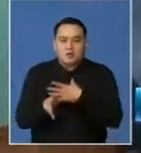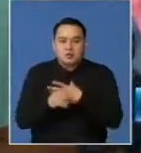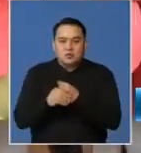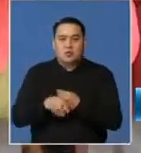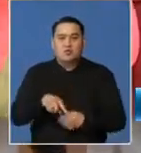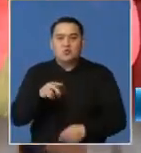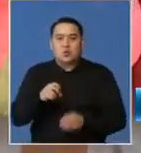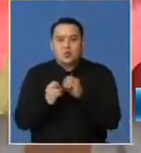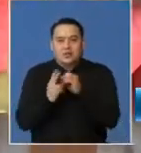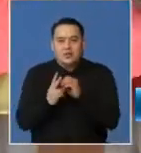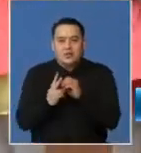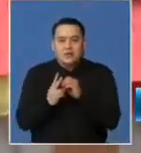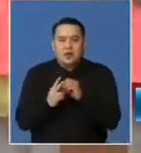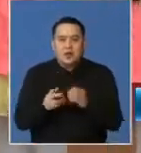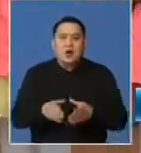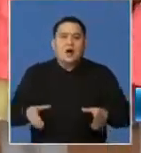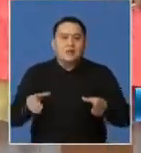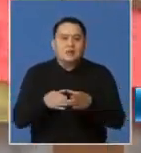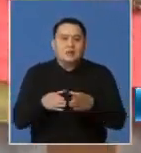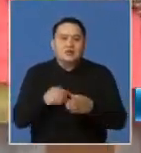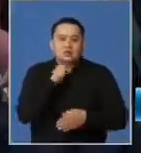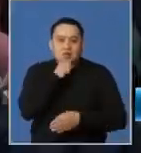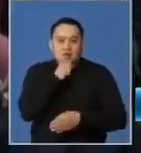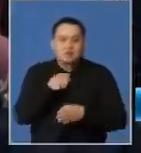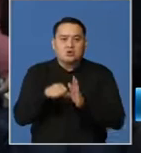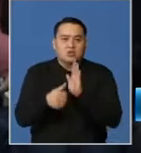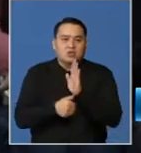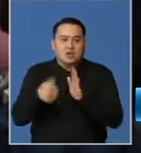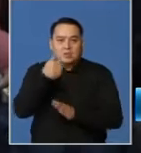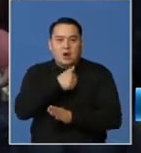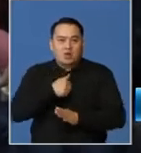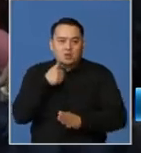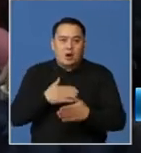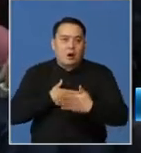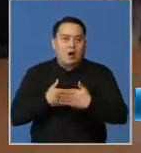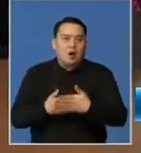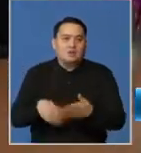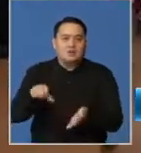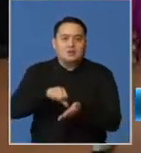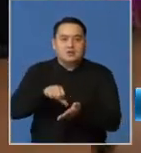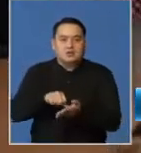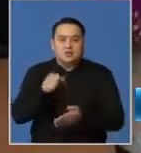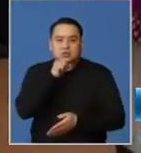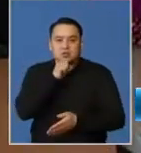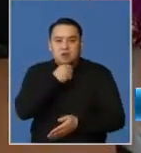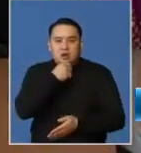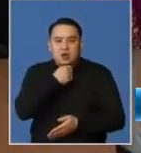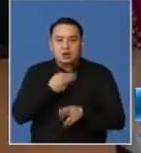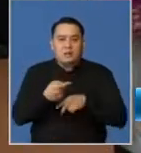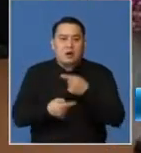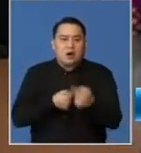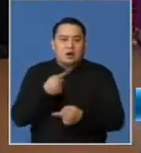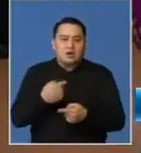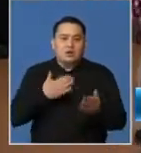Талдыкурганской школой номер 12. Объединение аксакалов действует с 2016 года. Активные представители